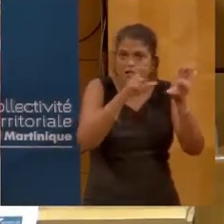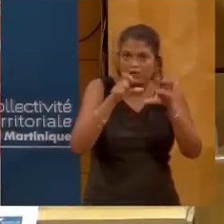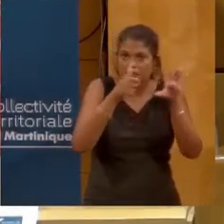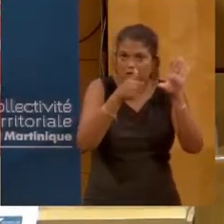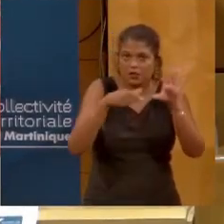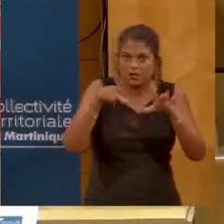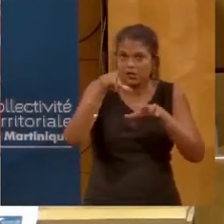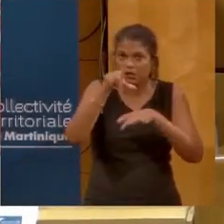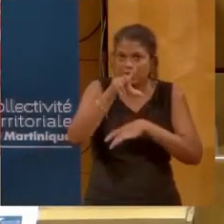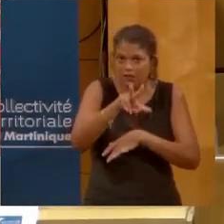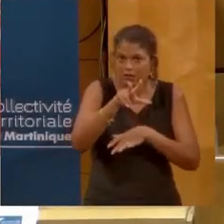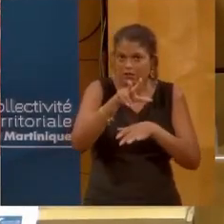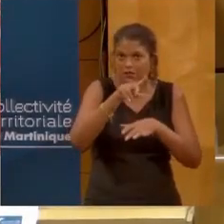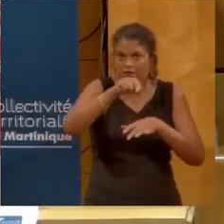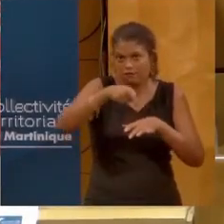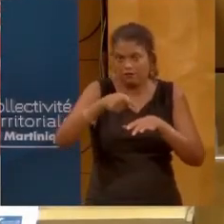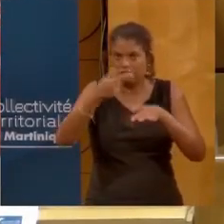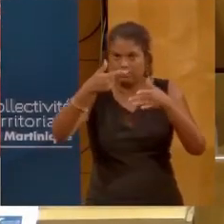millions, 0,7.